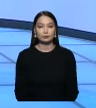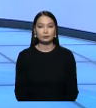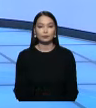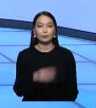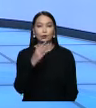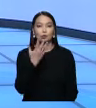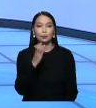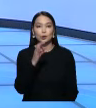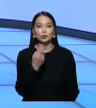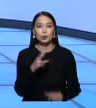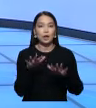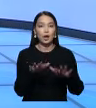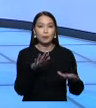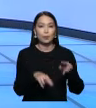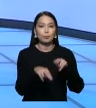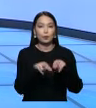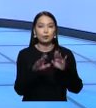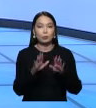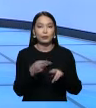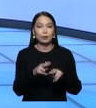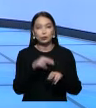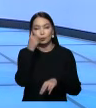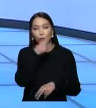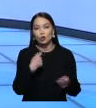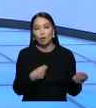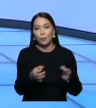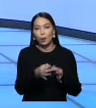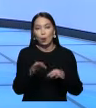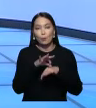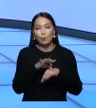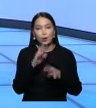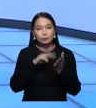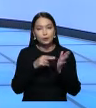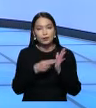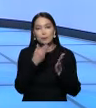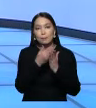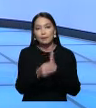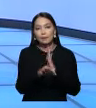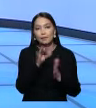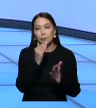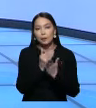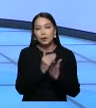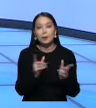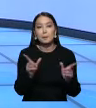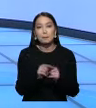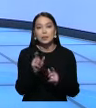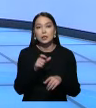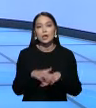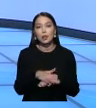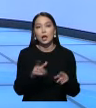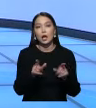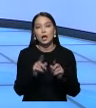Сорок пять социальных объектов построят в этом году в Жамбылской области в ходе реализации предвыборной программы «Вместе с народом». Об этом рассказал